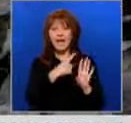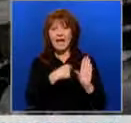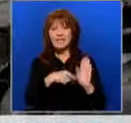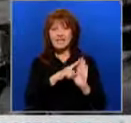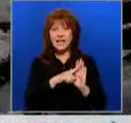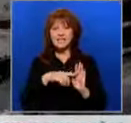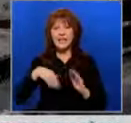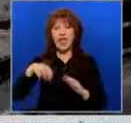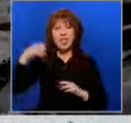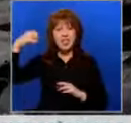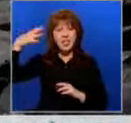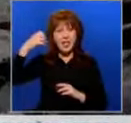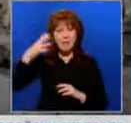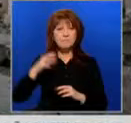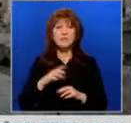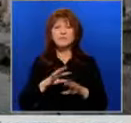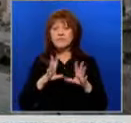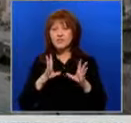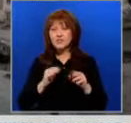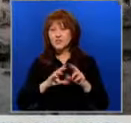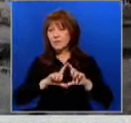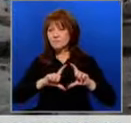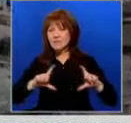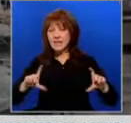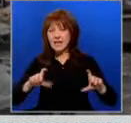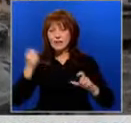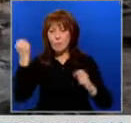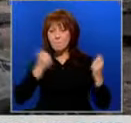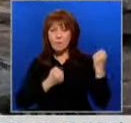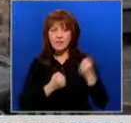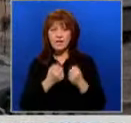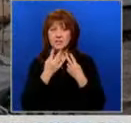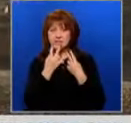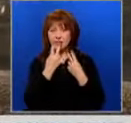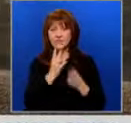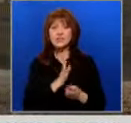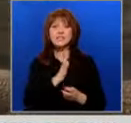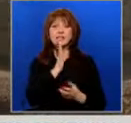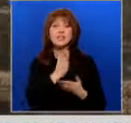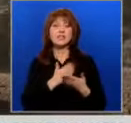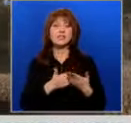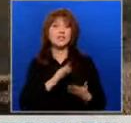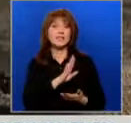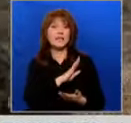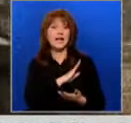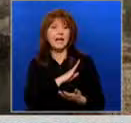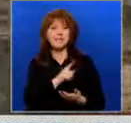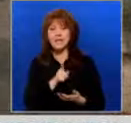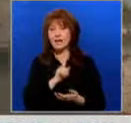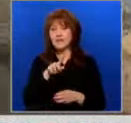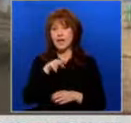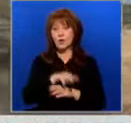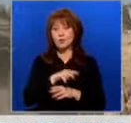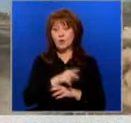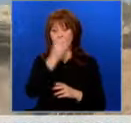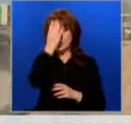улични лампи и нито една сграда без щети от бомбардировките. Така изглежда северната част на Газа, която вече не е контролирана от